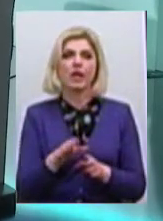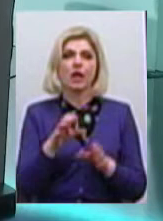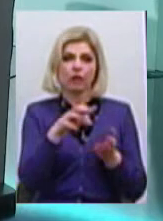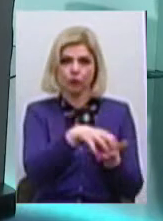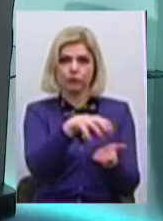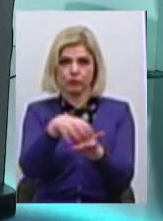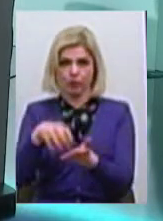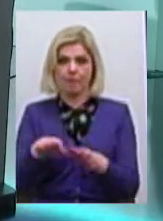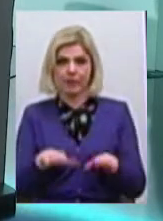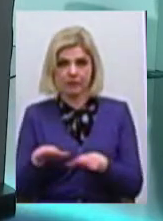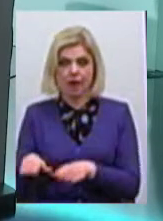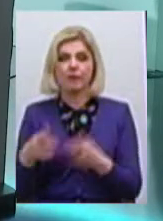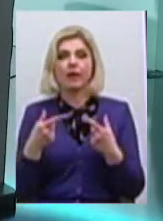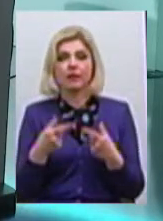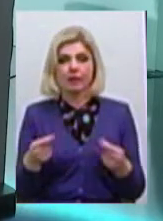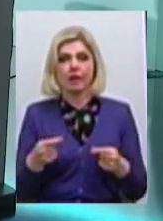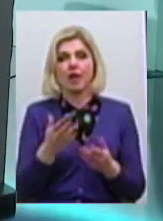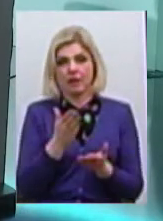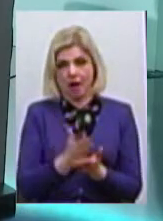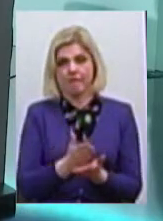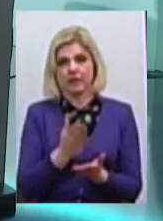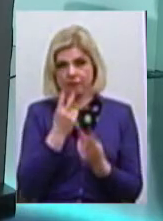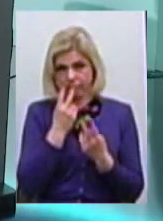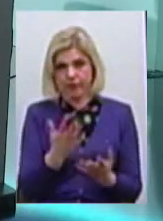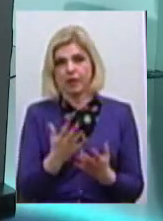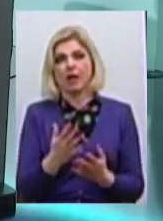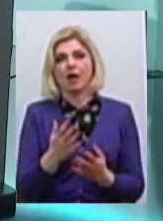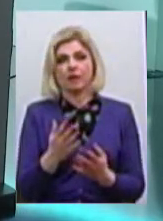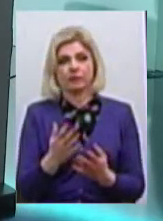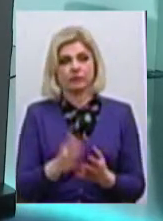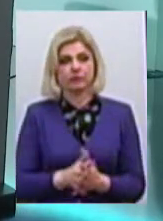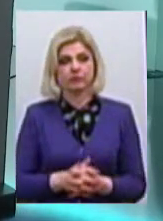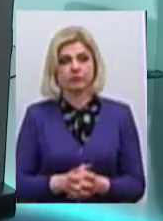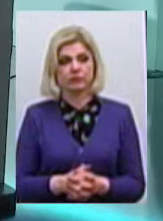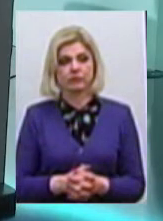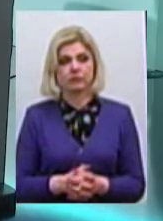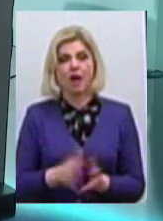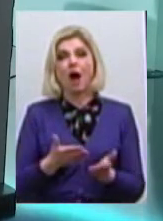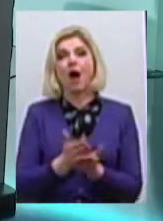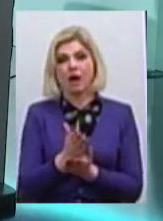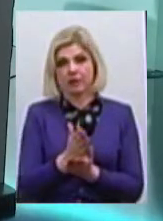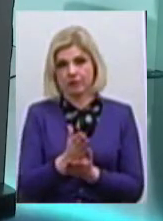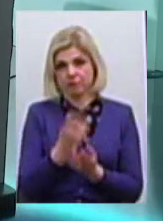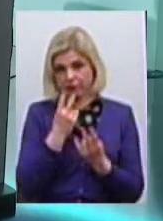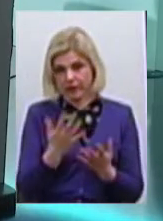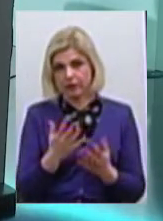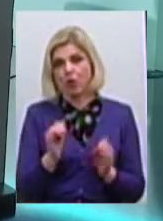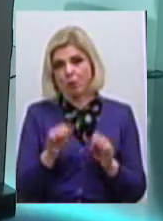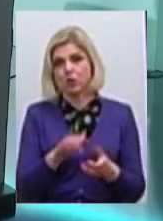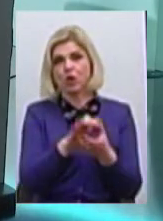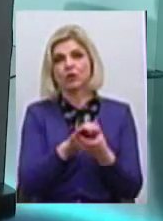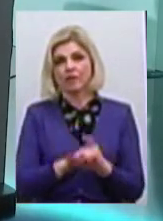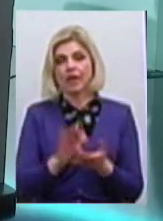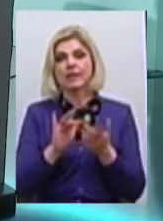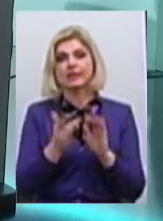ділянками, які наявні у вигляді інтерактивної карти, можна ознайомитись на